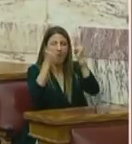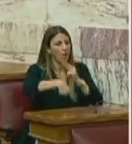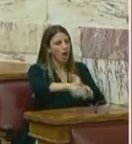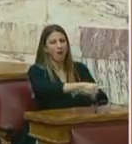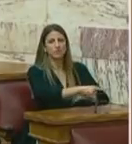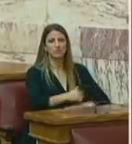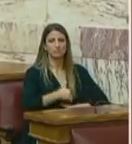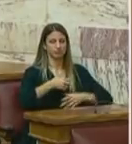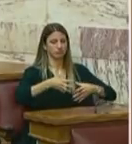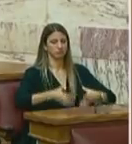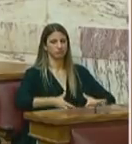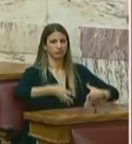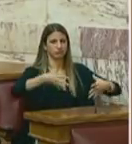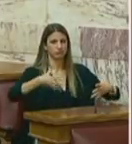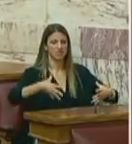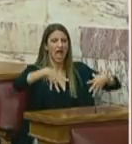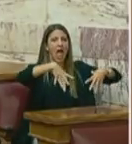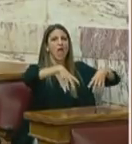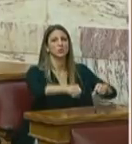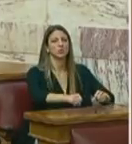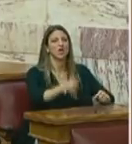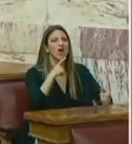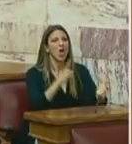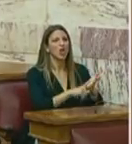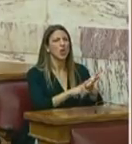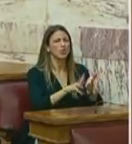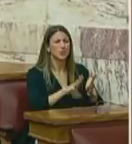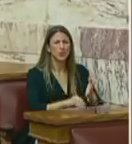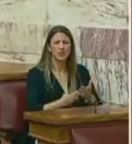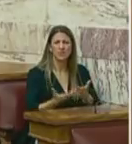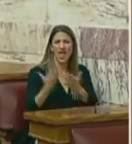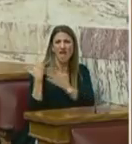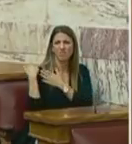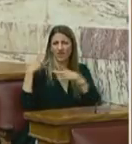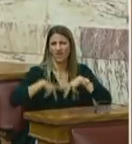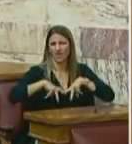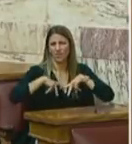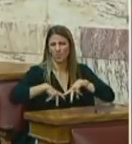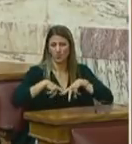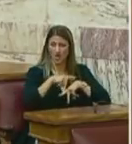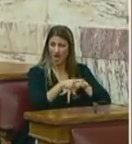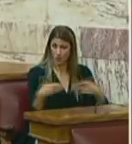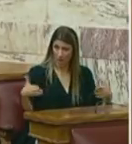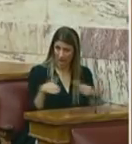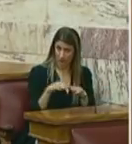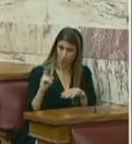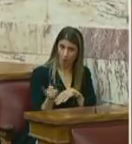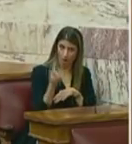δημιούργησαν, ο νόμος, ο λεγόμενος περί ευθύνης υπουργών, είναι ικανός να καλύψει τα νότα